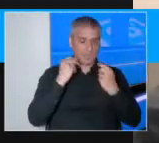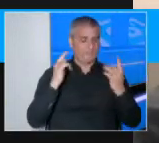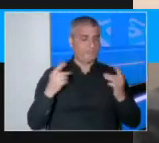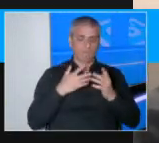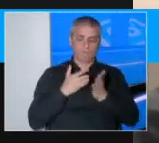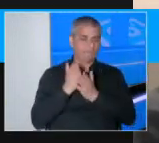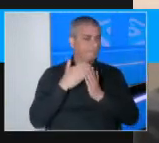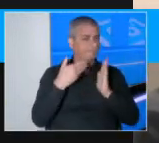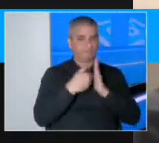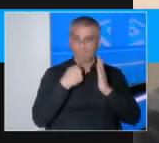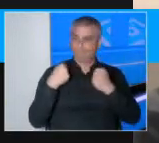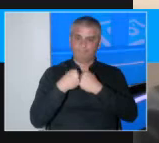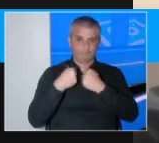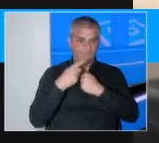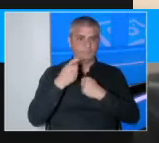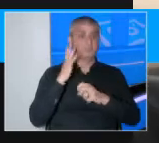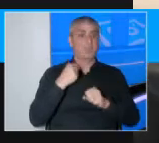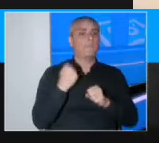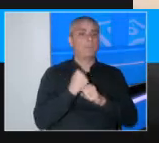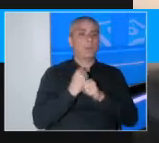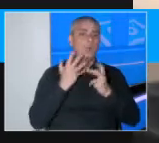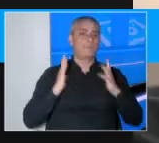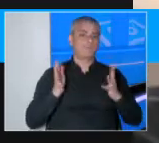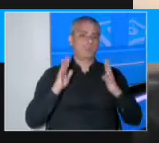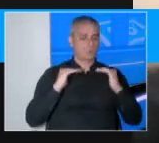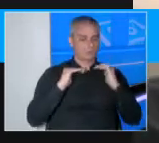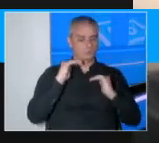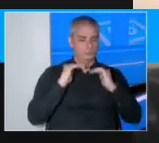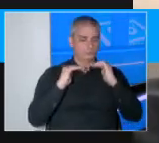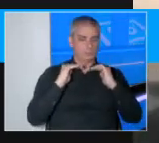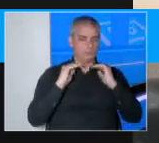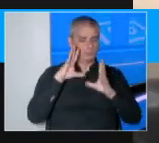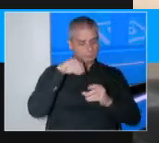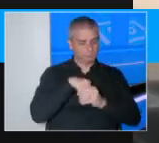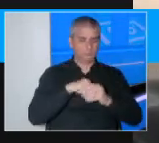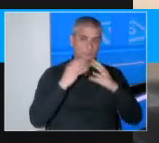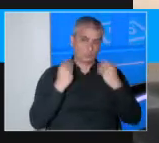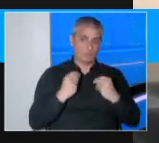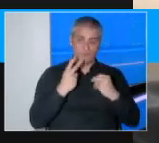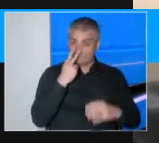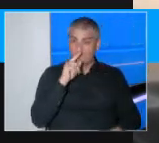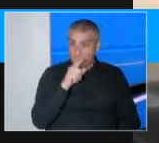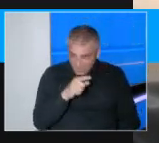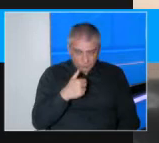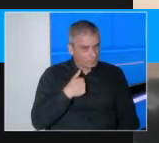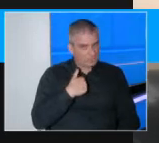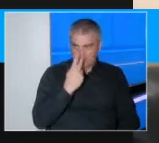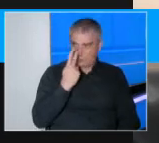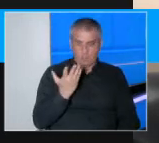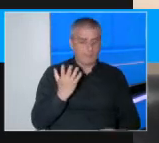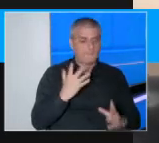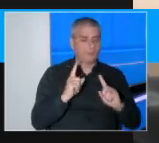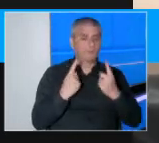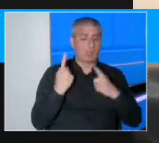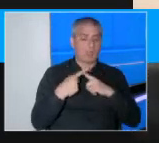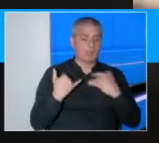חזיתות, ולכן צריך כאן בעצם פעולה שהיא מאוד מאוד מאוזנת, מאוגמת היטב, ומבחינה זאת אני לא רואה במה